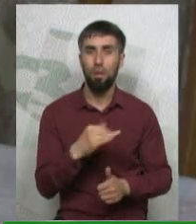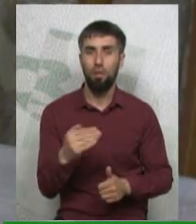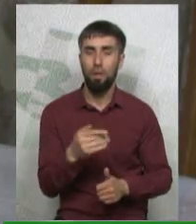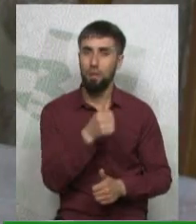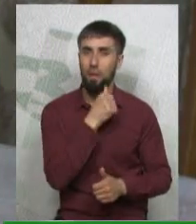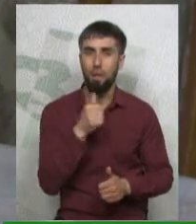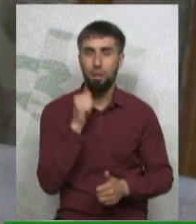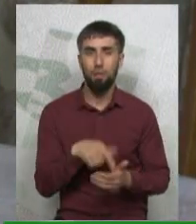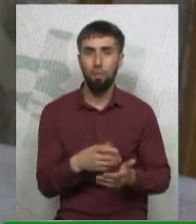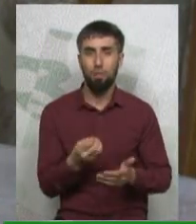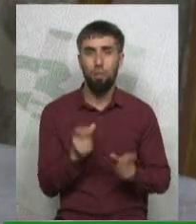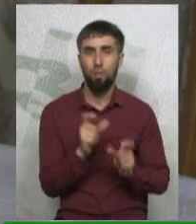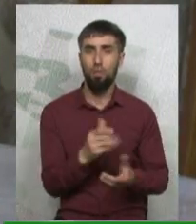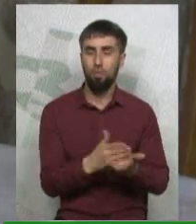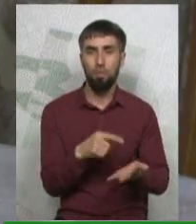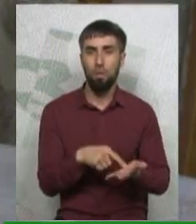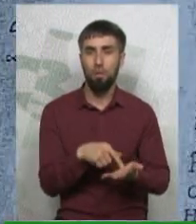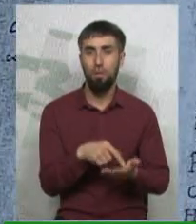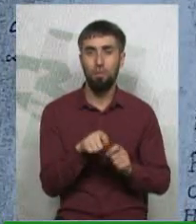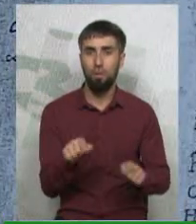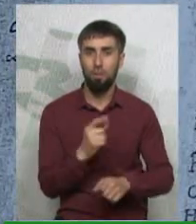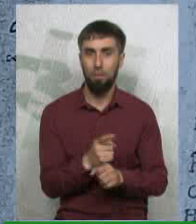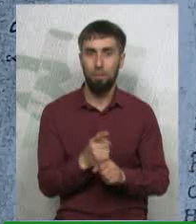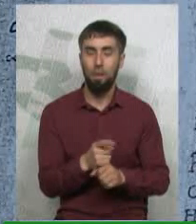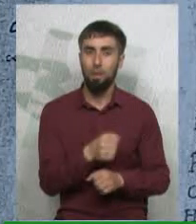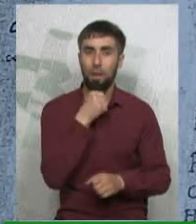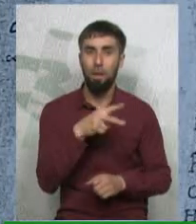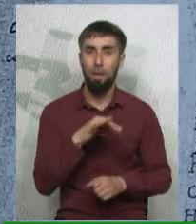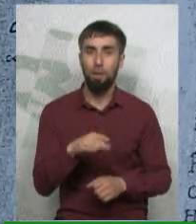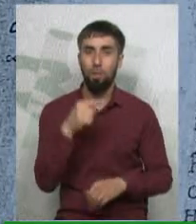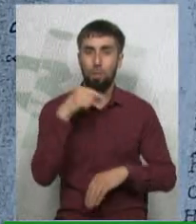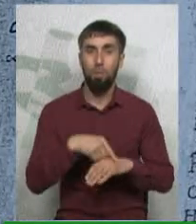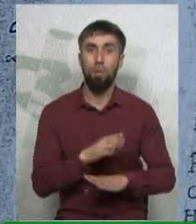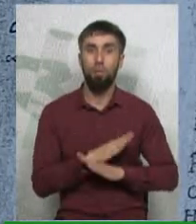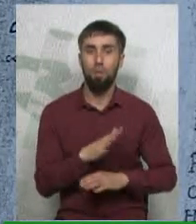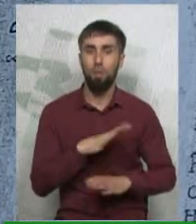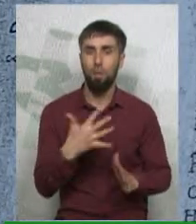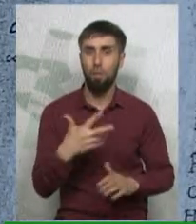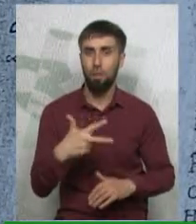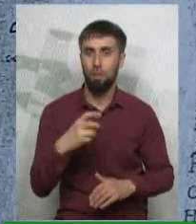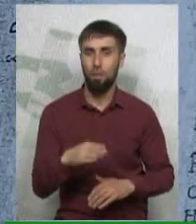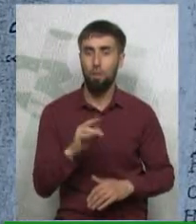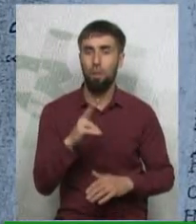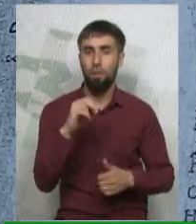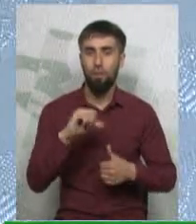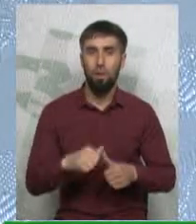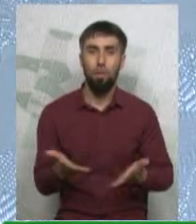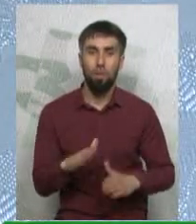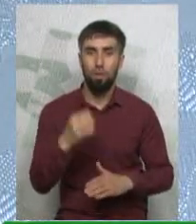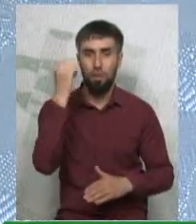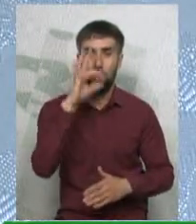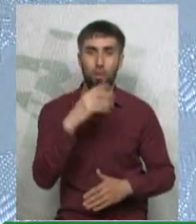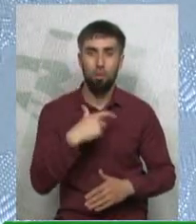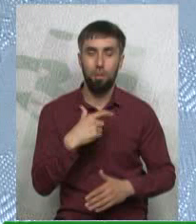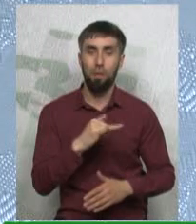У этого человека гриф секретности не снятая. Старшему лейтенанту на момент смерти было всего лишь 30 лет, но он навсегда оставил память о